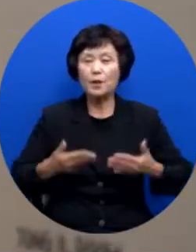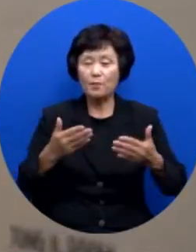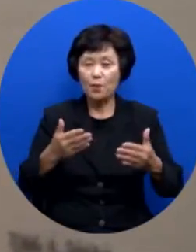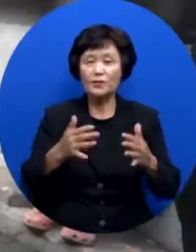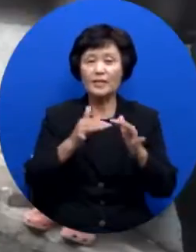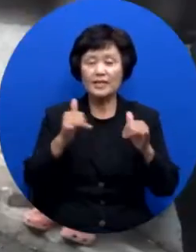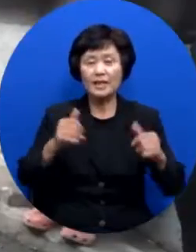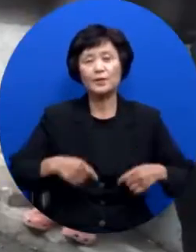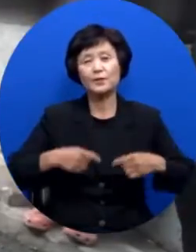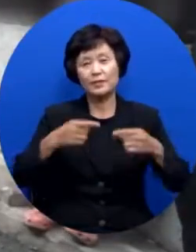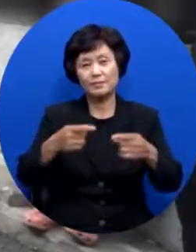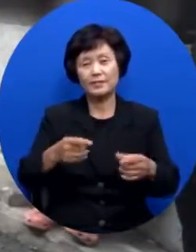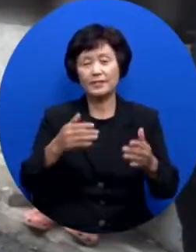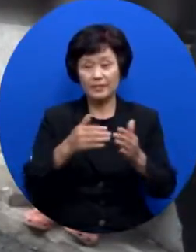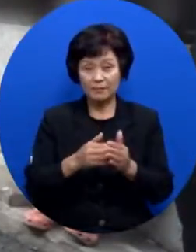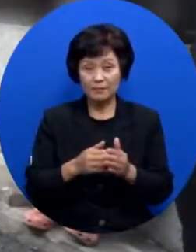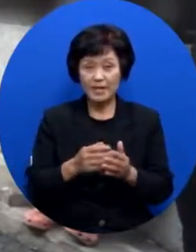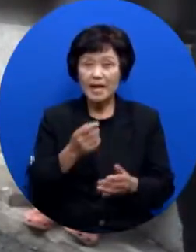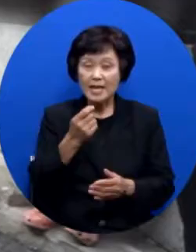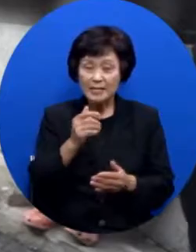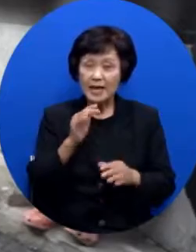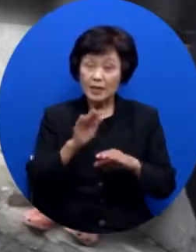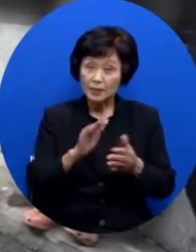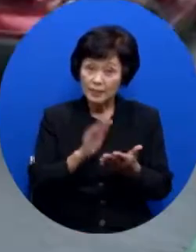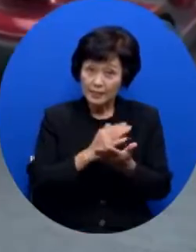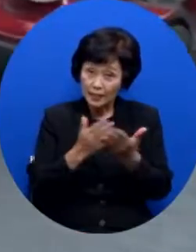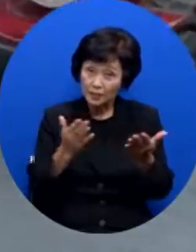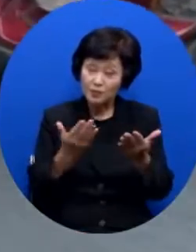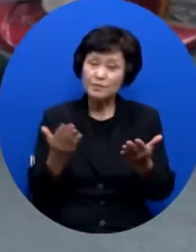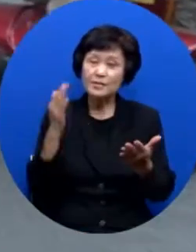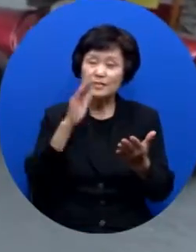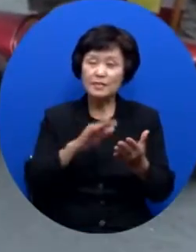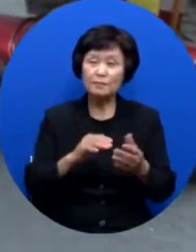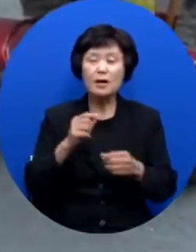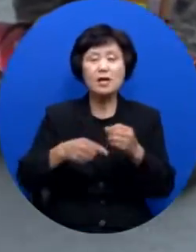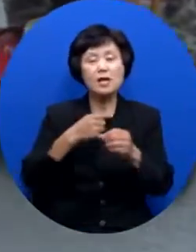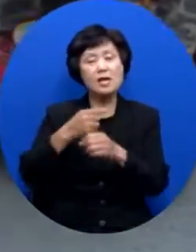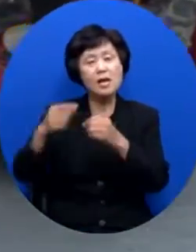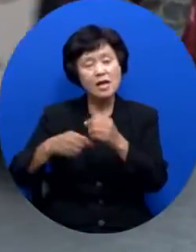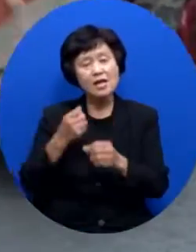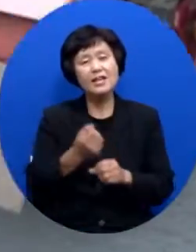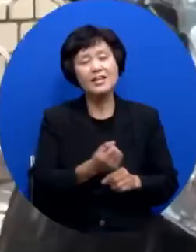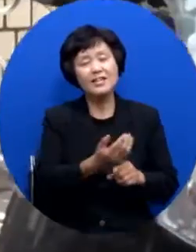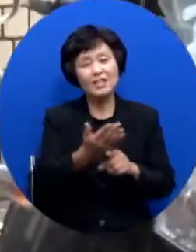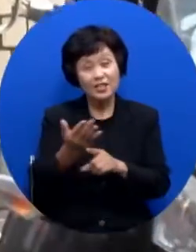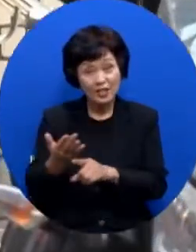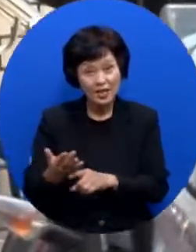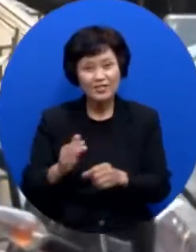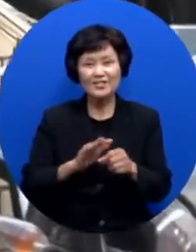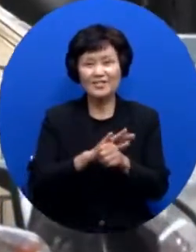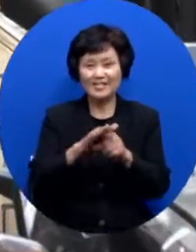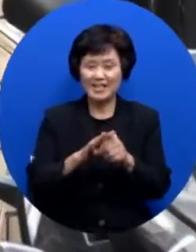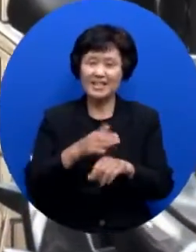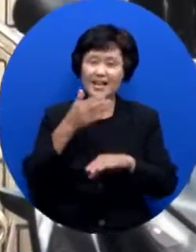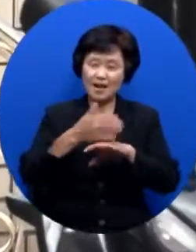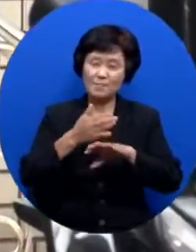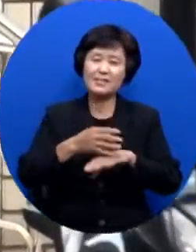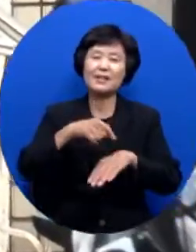참여했습니다. 작은 나눔이지만 매년 잊지 않고 전해주는 사랑에 주민들은 감사한